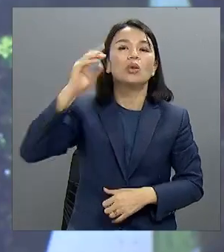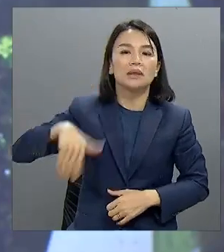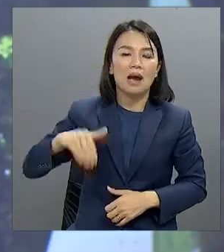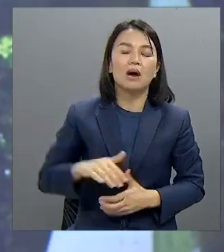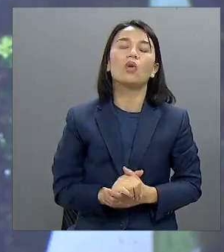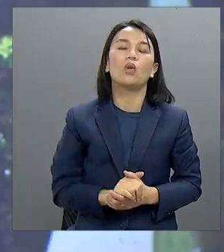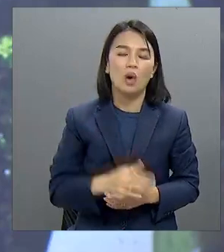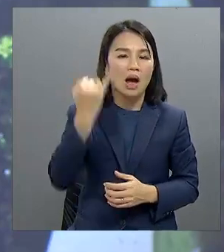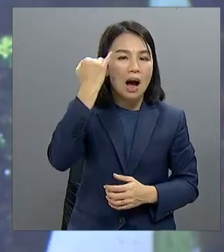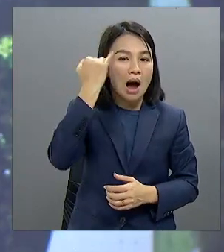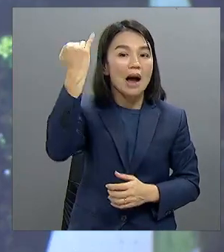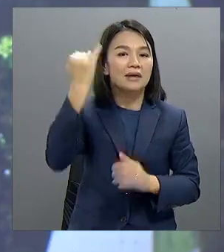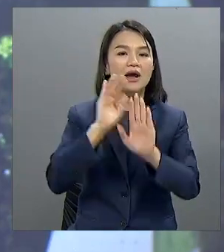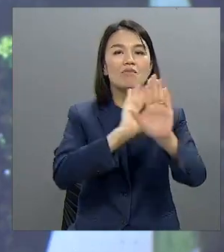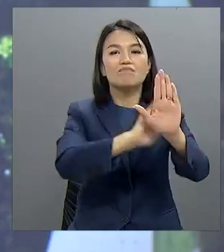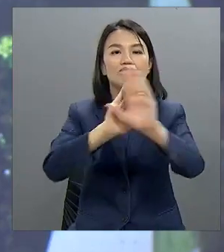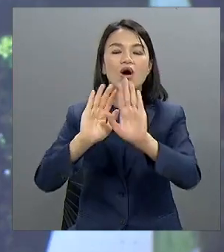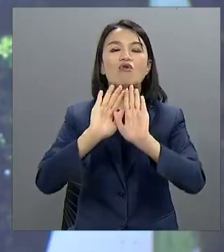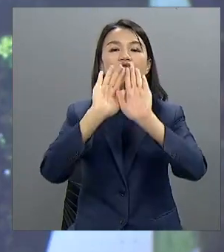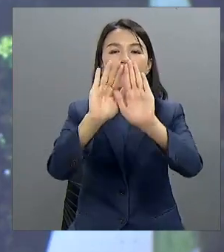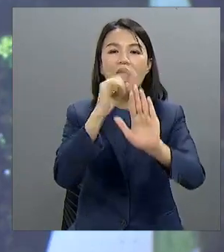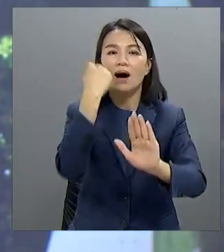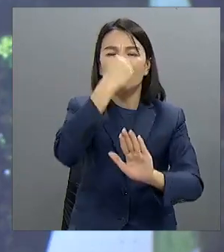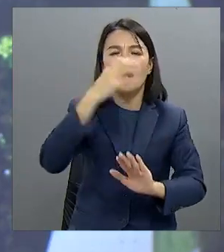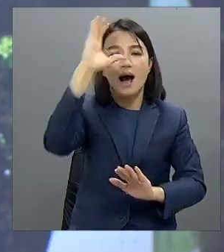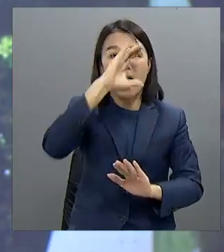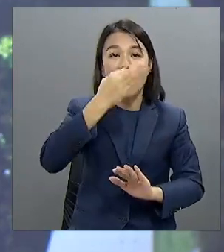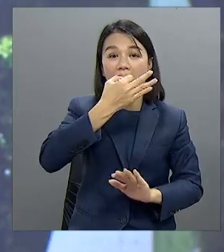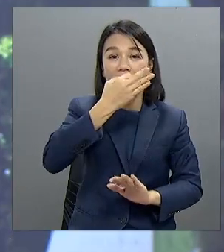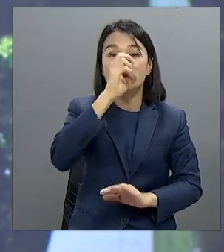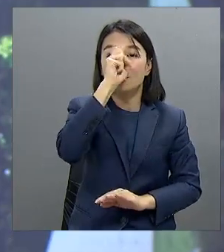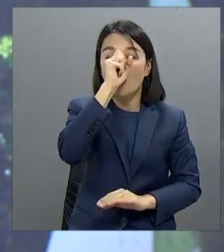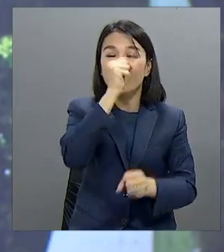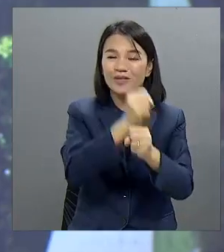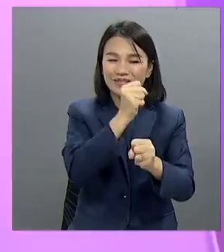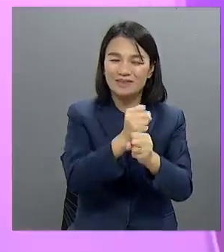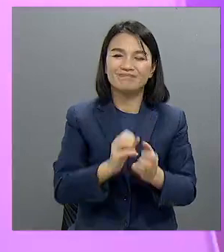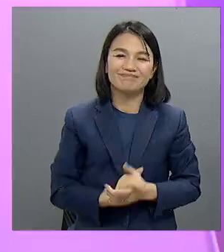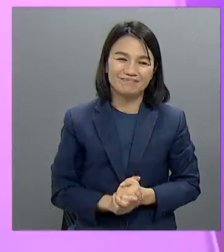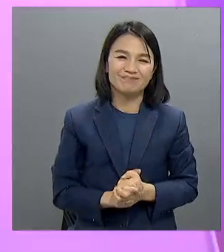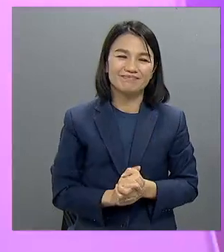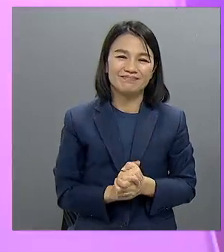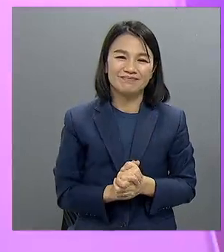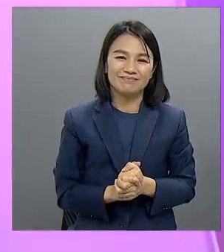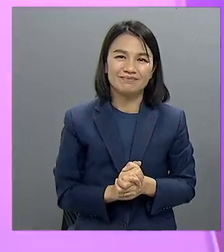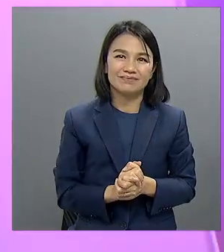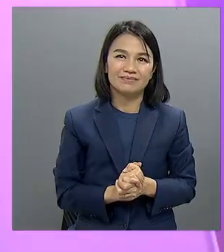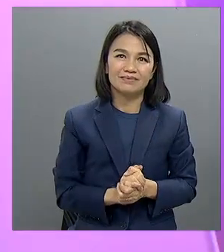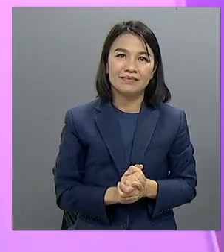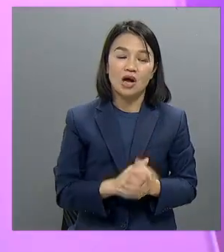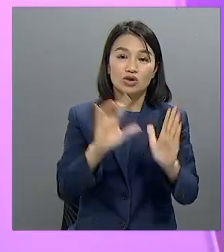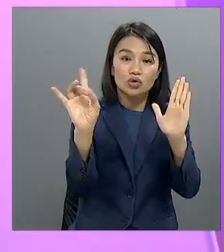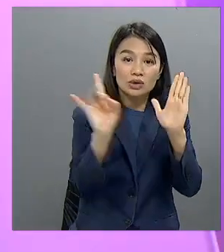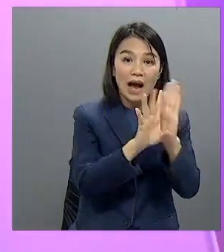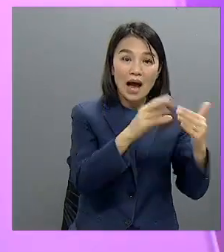ที่นำมาฝากคุณผู้ชมนะคะสำหรับใครที่กำลังมองหาอาชีพก็ลองไปทำดูนะคะ นะคะทีนี้ต้องมาปิดท้ายกันนะคะปิดท้ายกัน